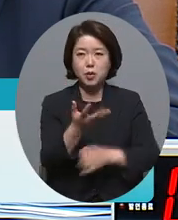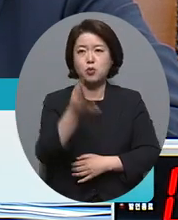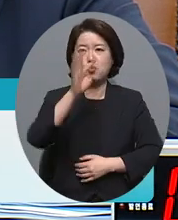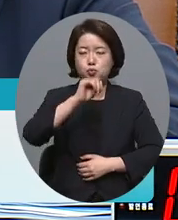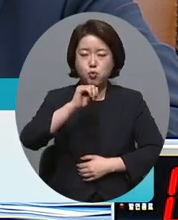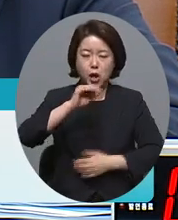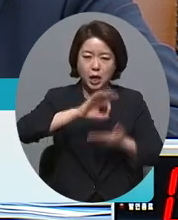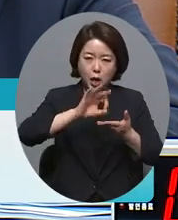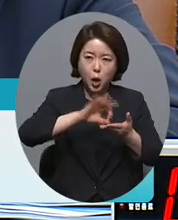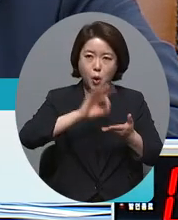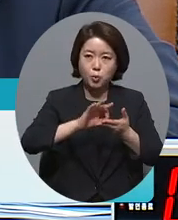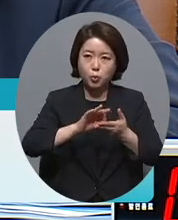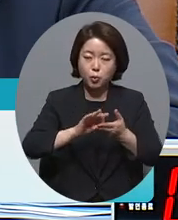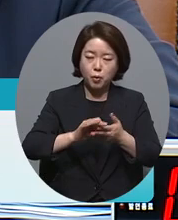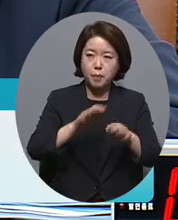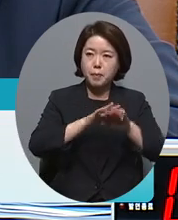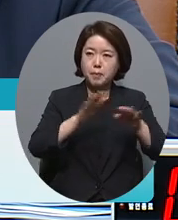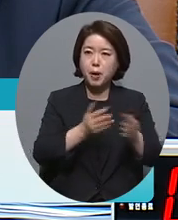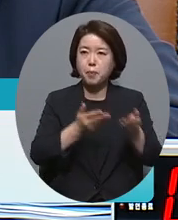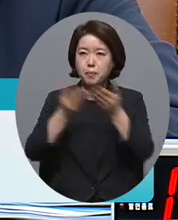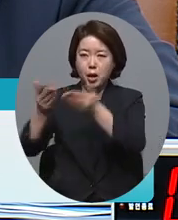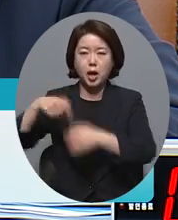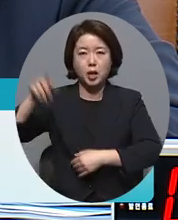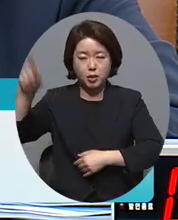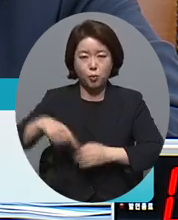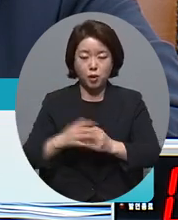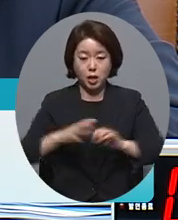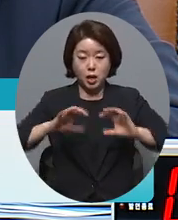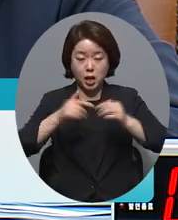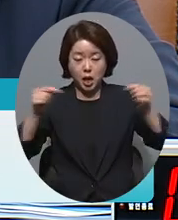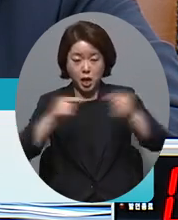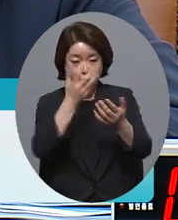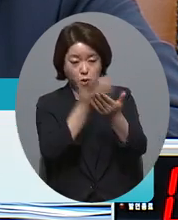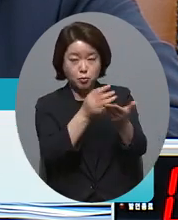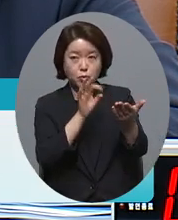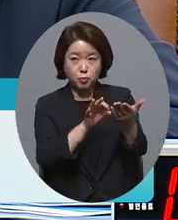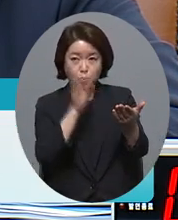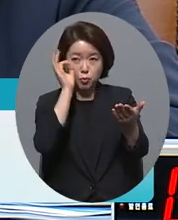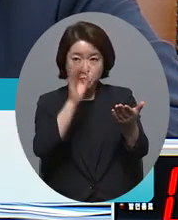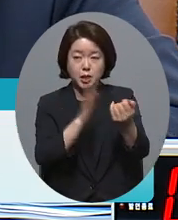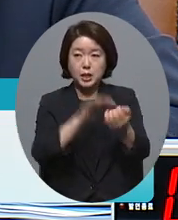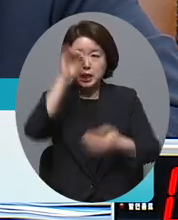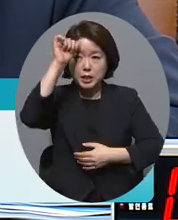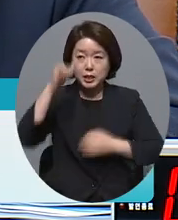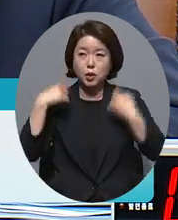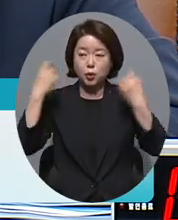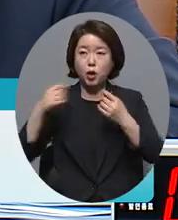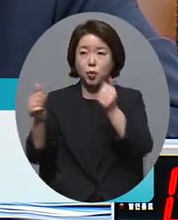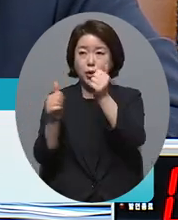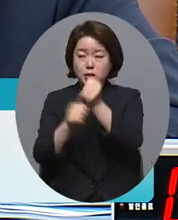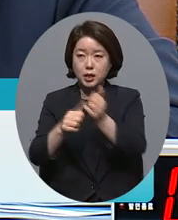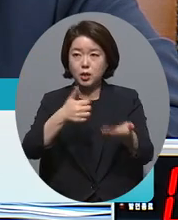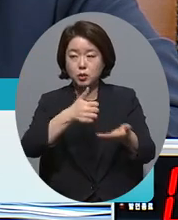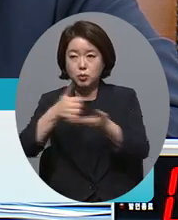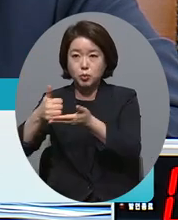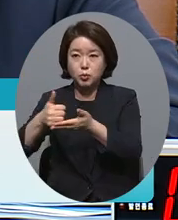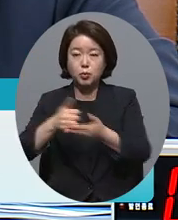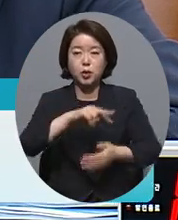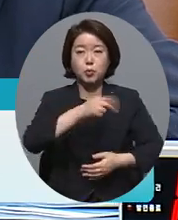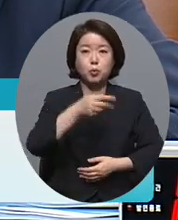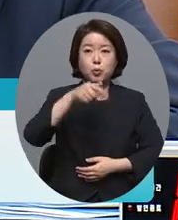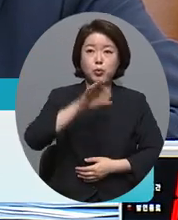가지고 방문이 이루어졌다는 거예요 외국 문서에 따르면 인도 관광 차관이 초청한 대상은 당시 도종환 문체부